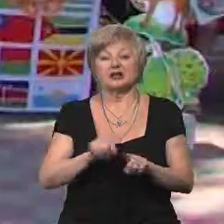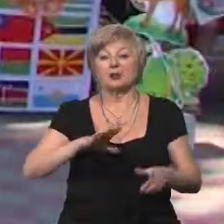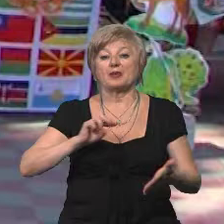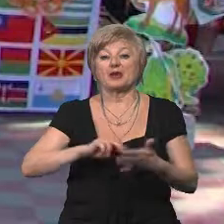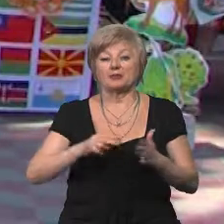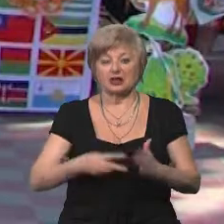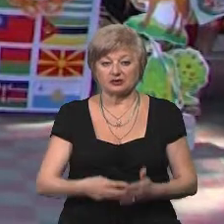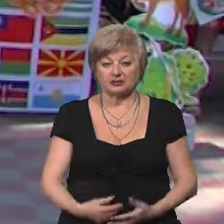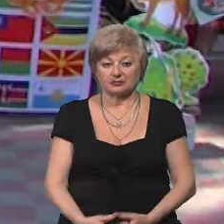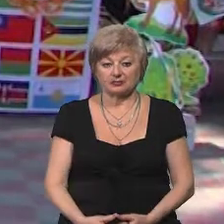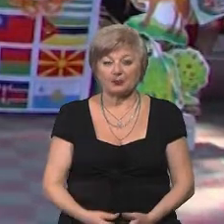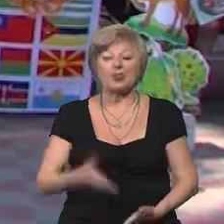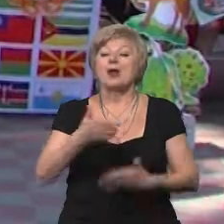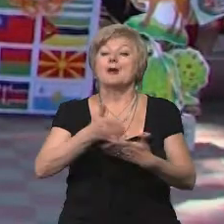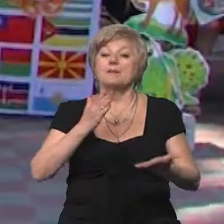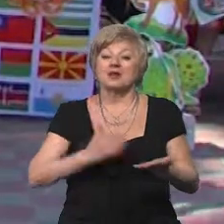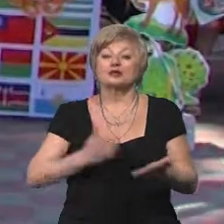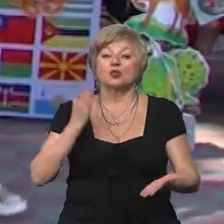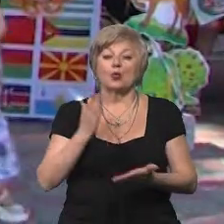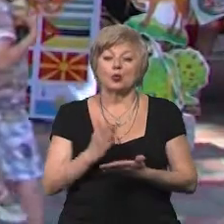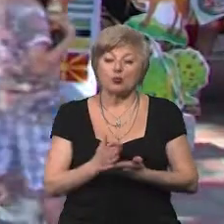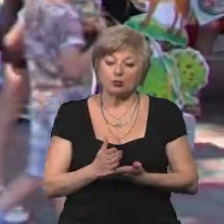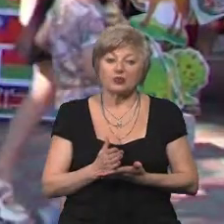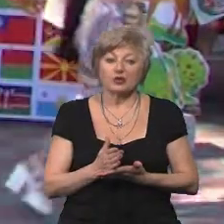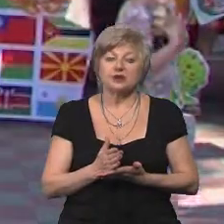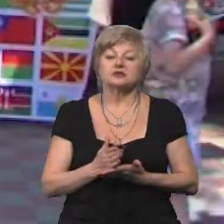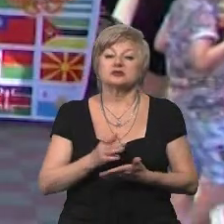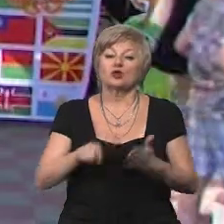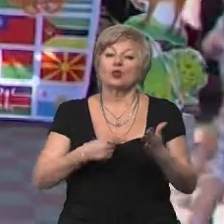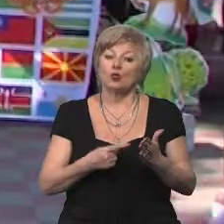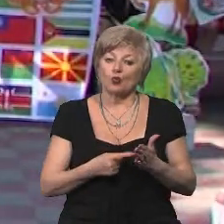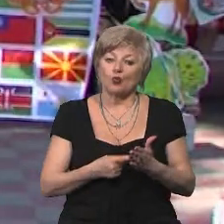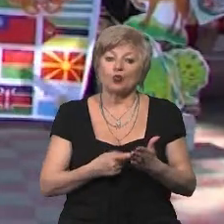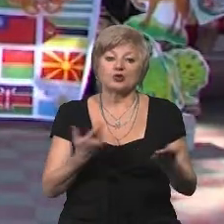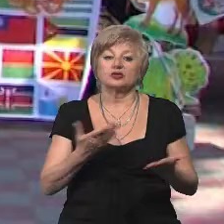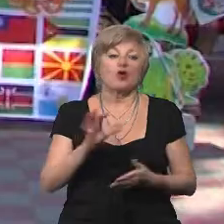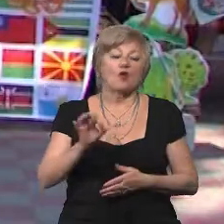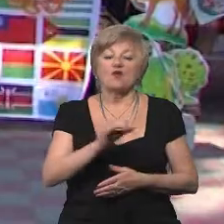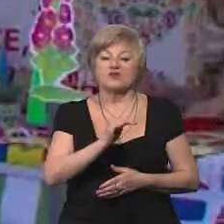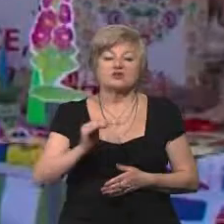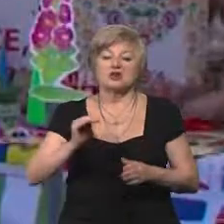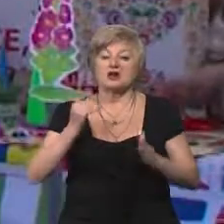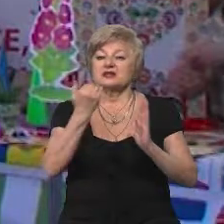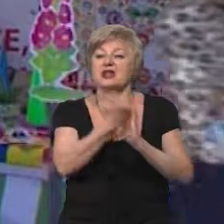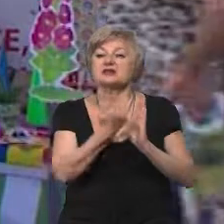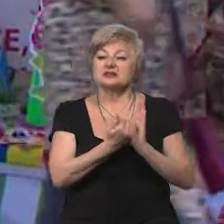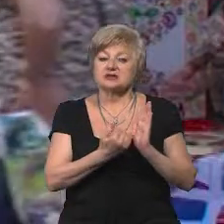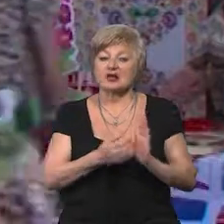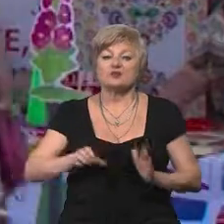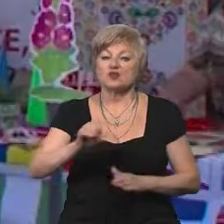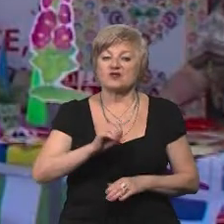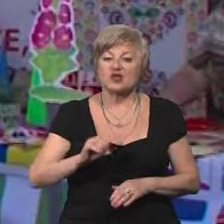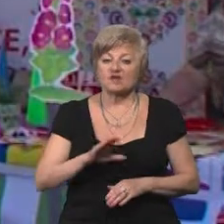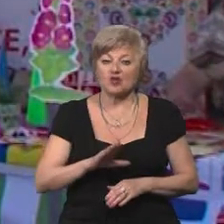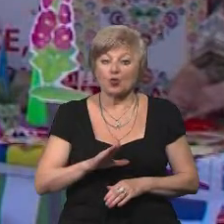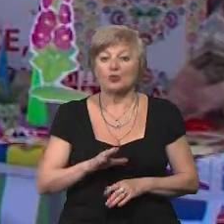мріємо. Мелітополь є інтеркультурним містом. Це офіційний статус, який Рада Європи спільно з